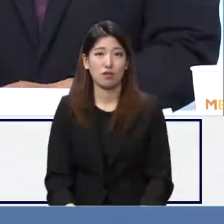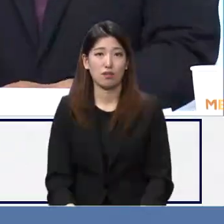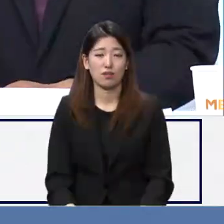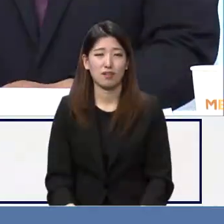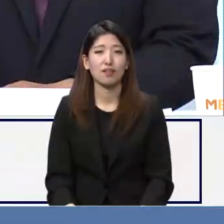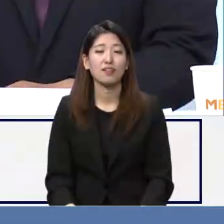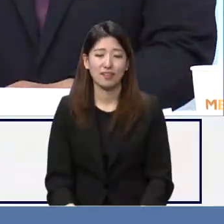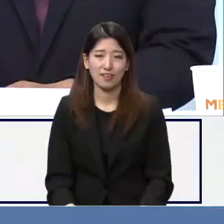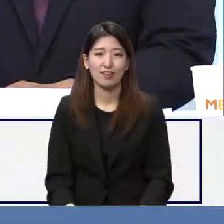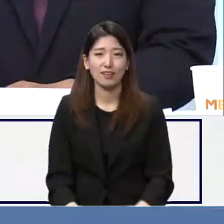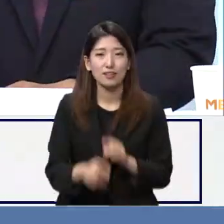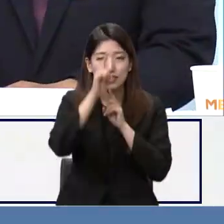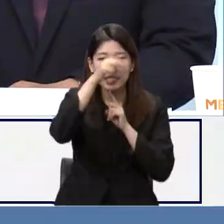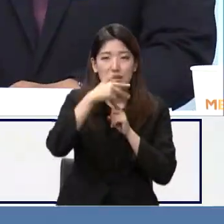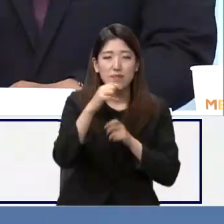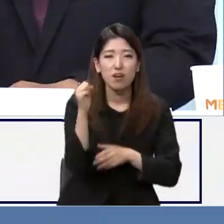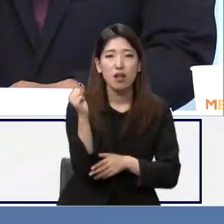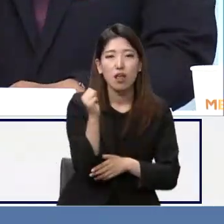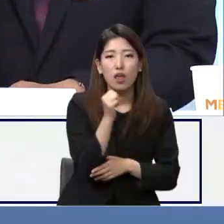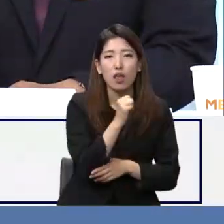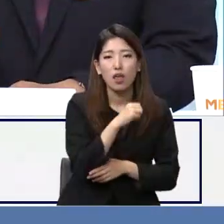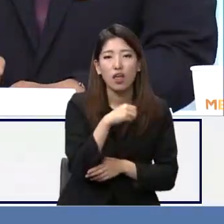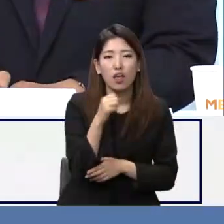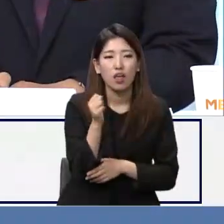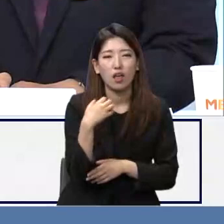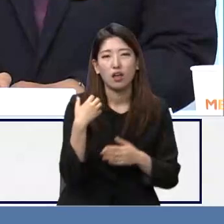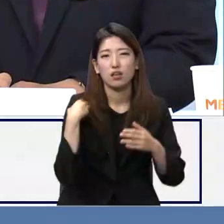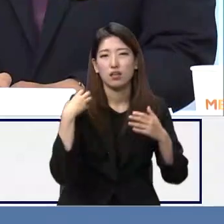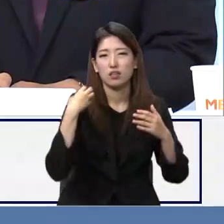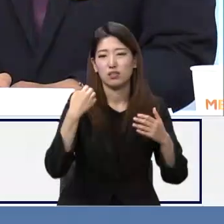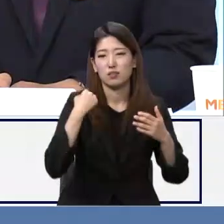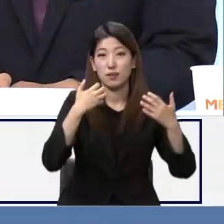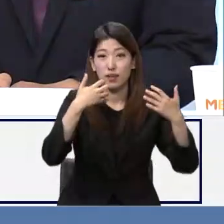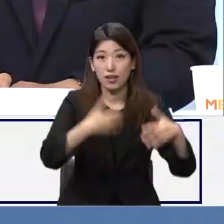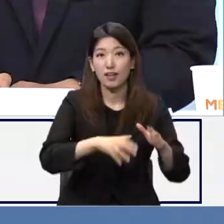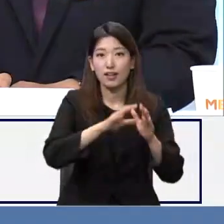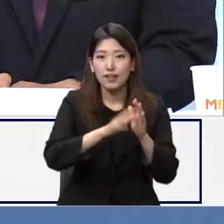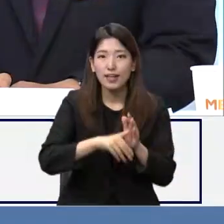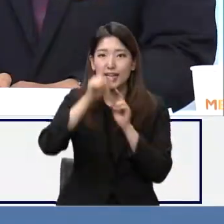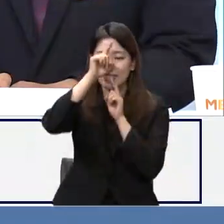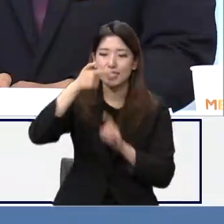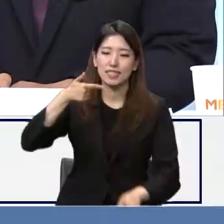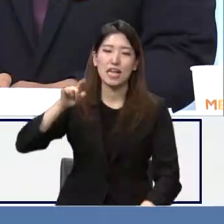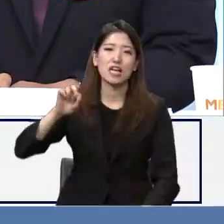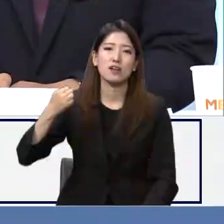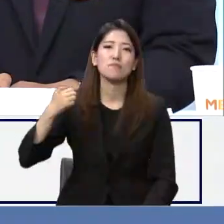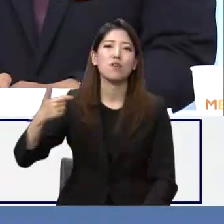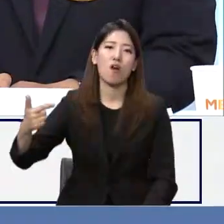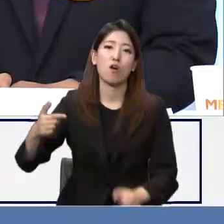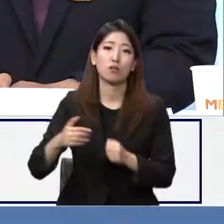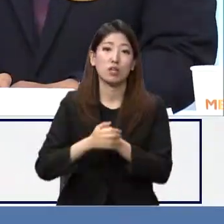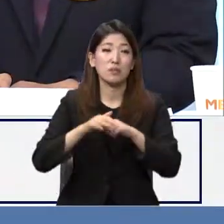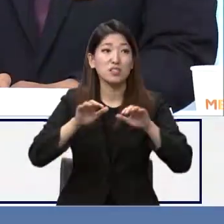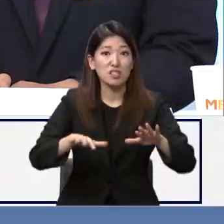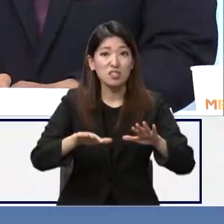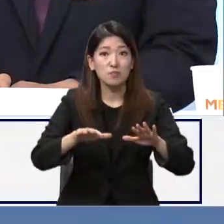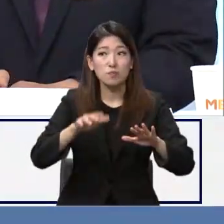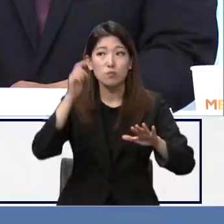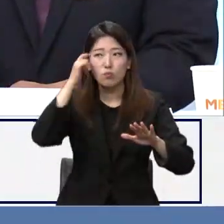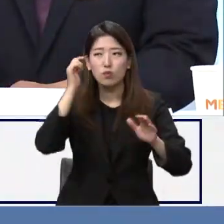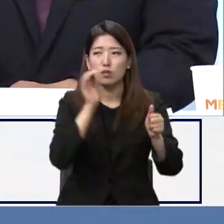대항마로서 이낙연은 존재감을 파할 것이다 그런 의미에서 절대 주요한 당직은 맡을 턱도 없고